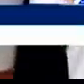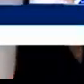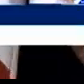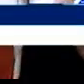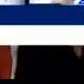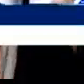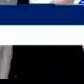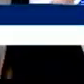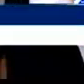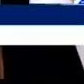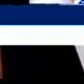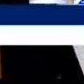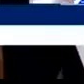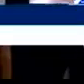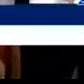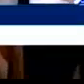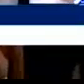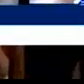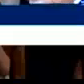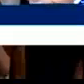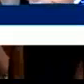Corect, dumneavoastră.